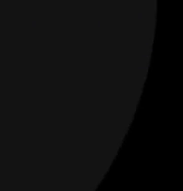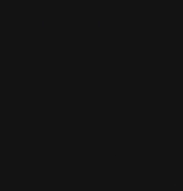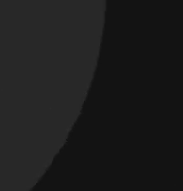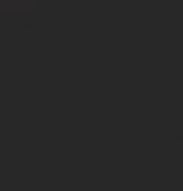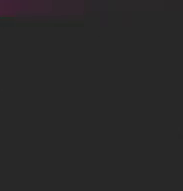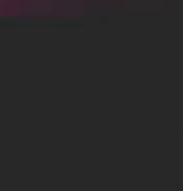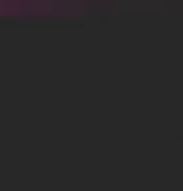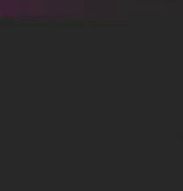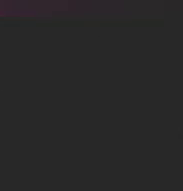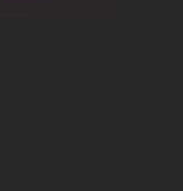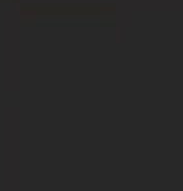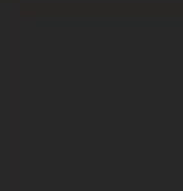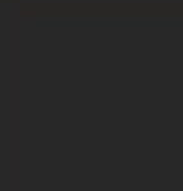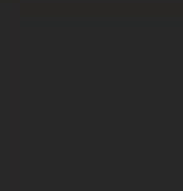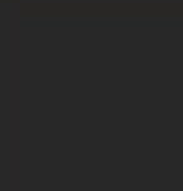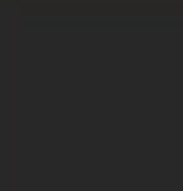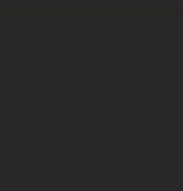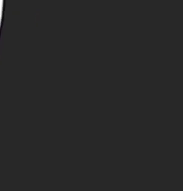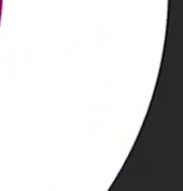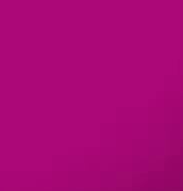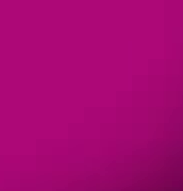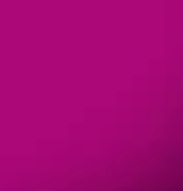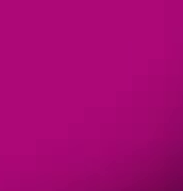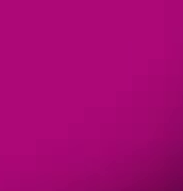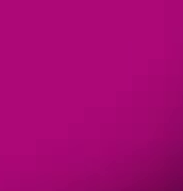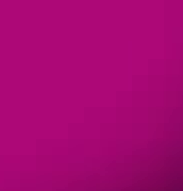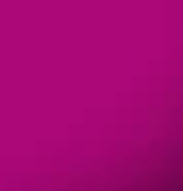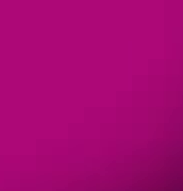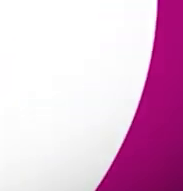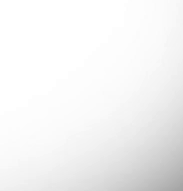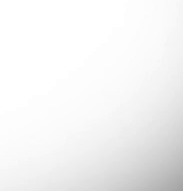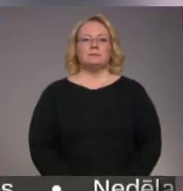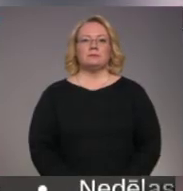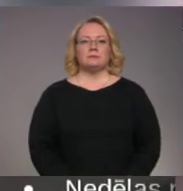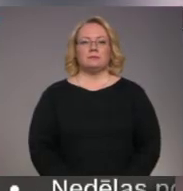Re, visi ēters ir te!